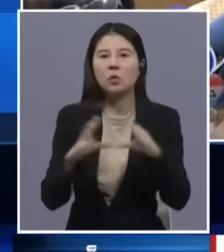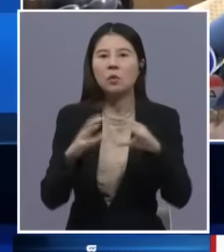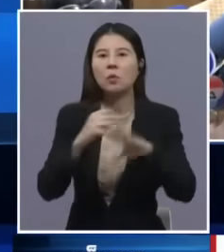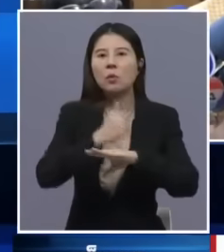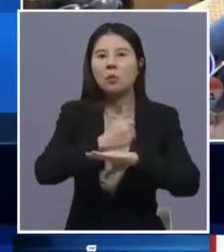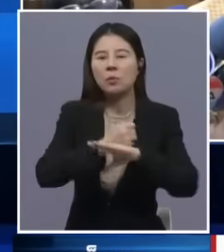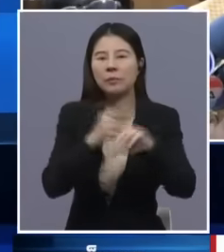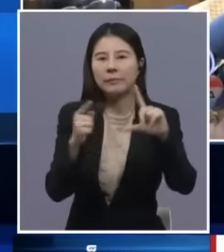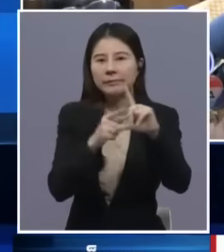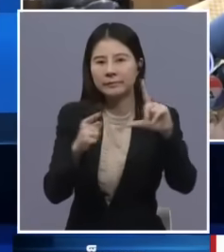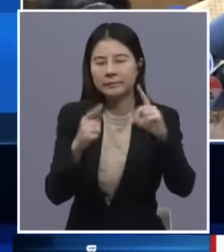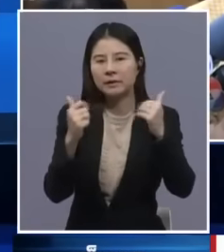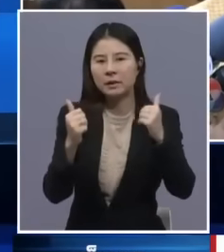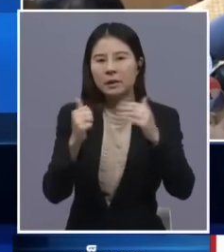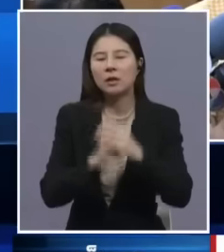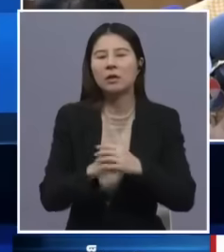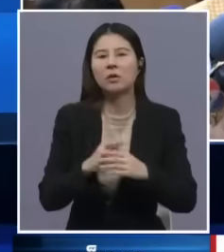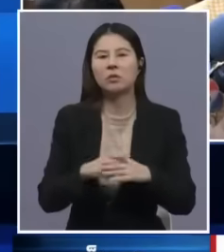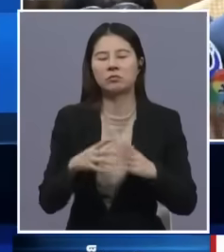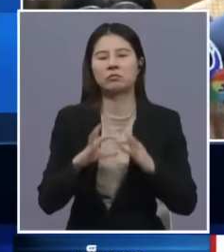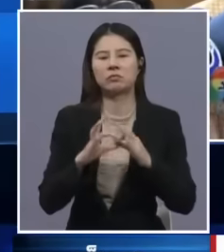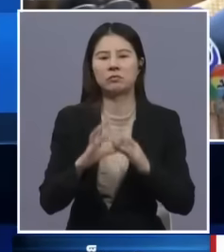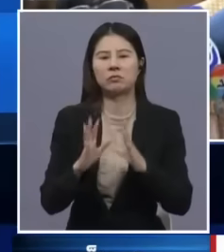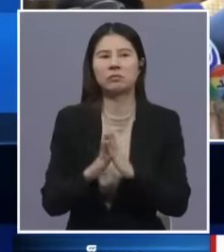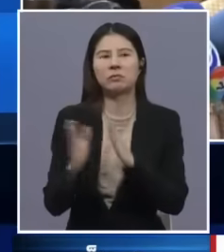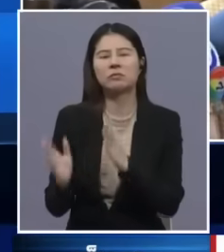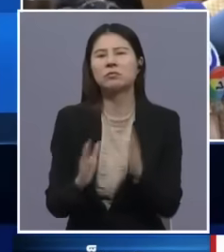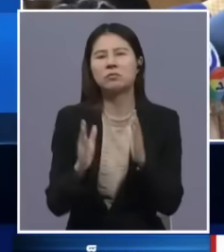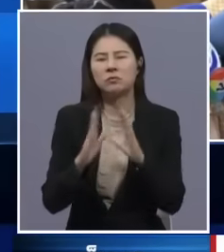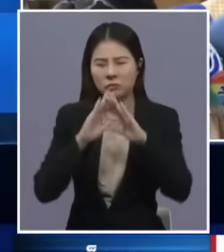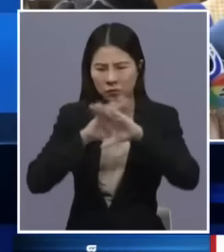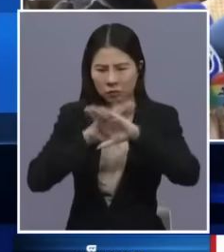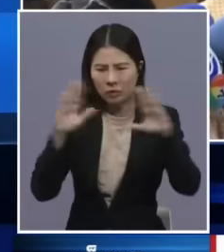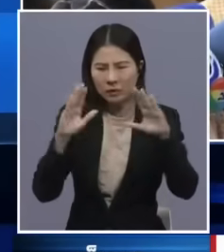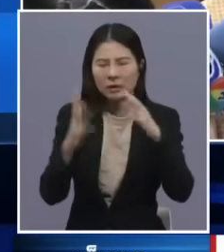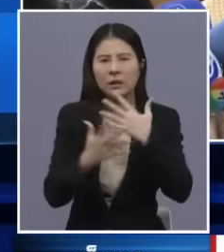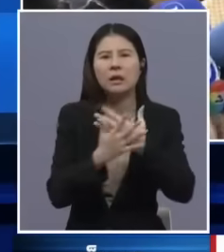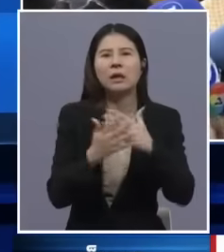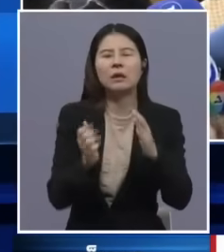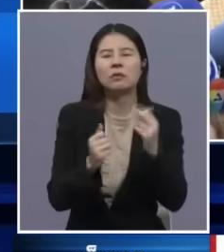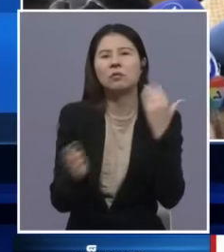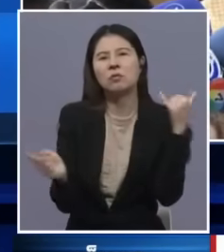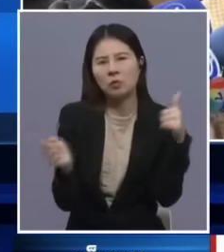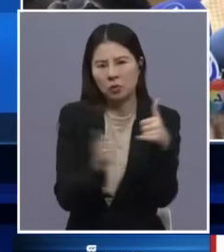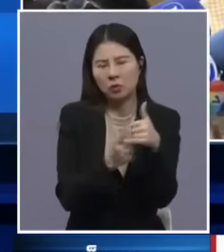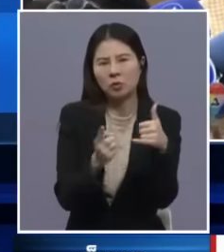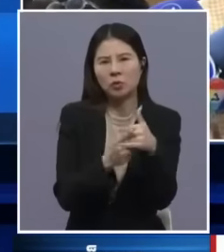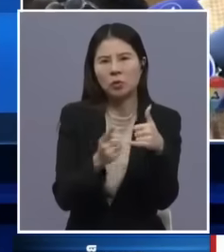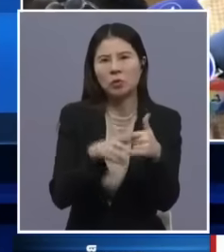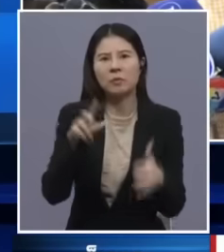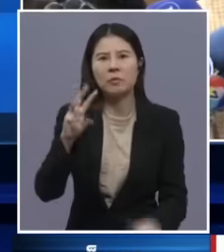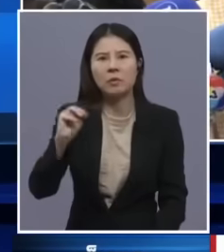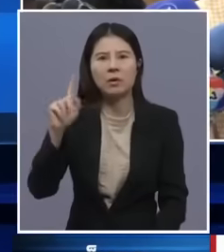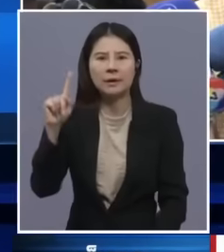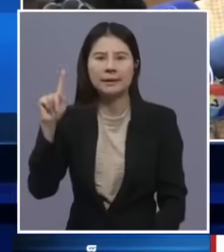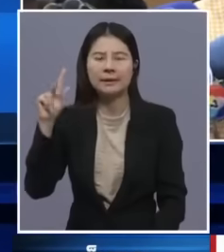ถึงก้าวไกลควรสละสิทธิ์ไม่เข้าสู่กระบวนการนิรโทษกรรมคุณพนิกาก็บอกว่าพูดคุยร่วมกันและต้องระวังไม่ให้เกิดผ